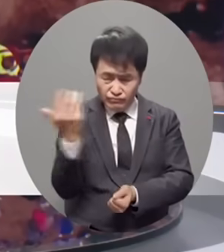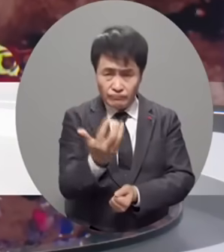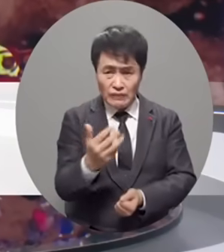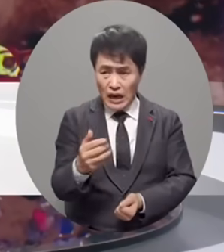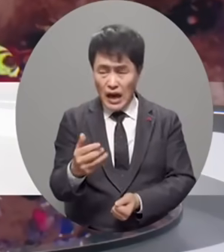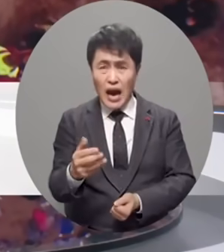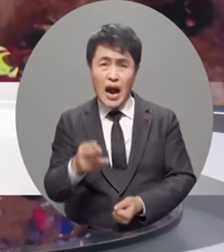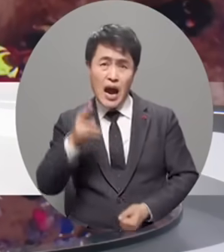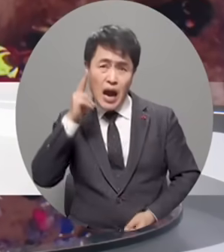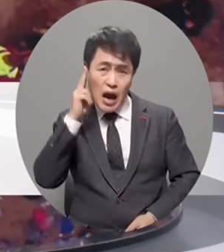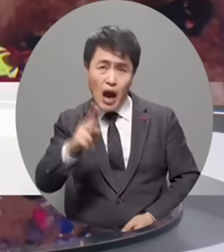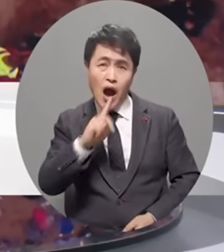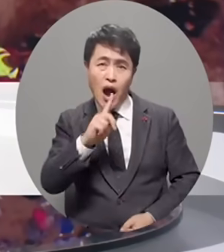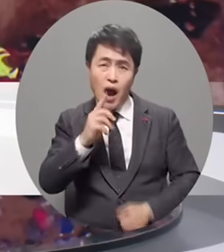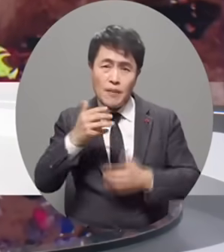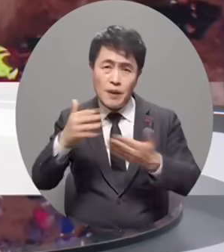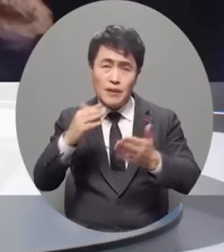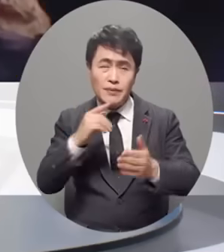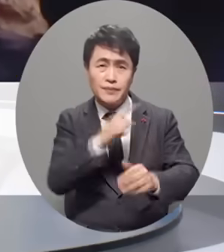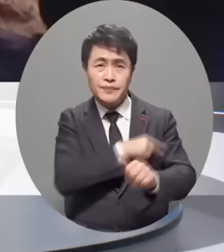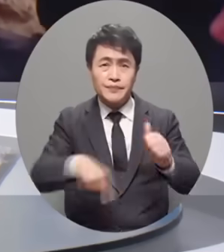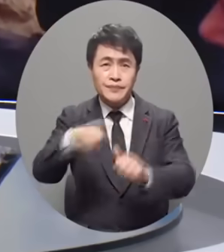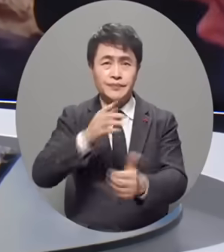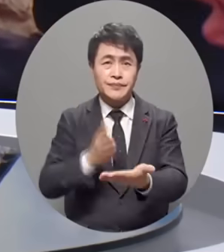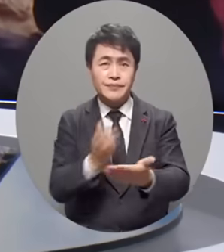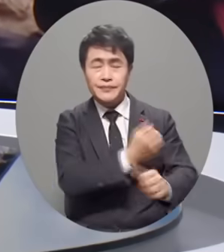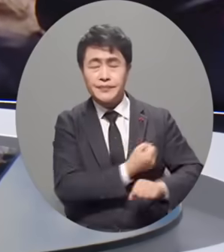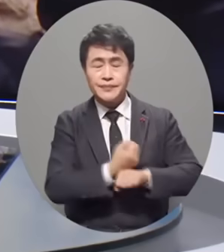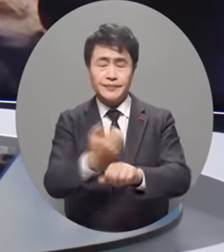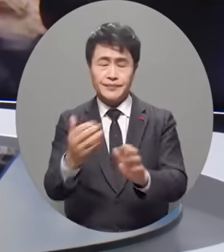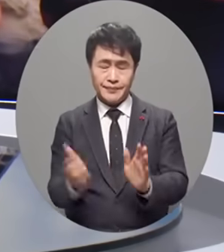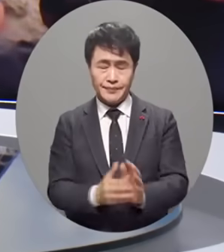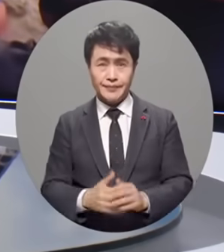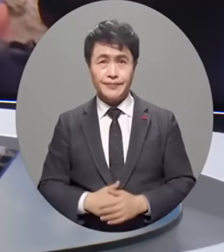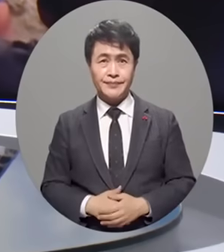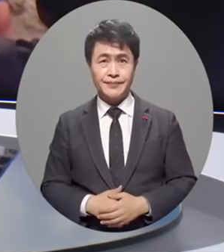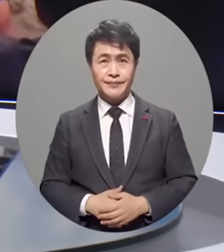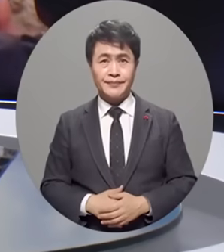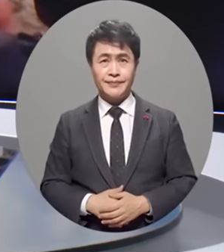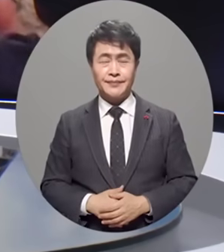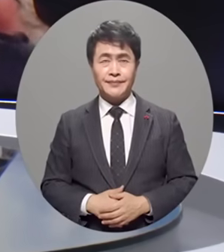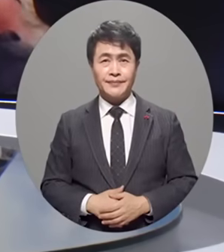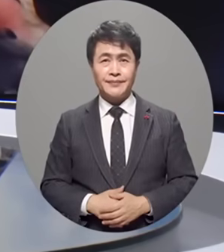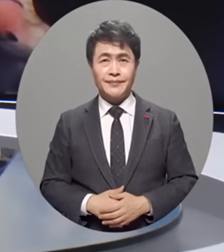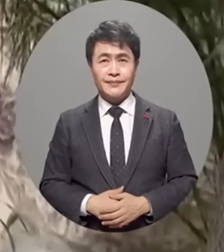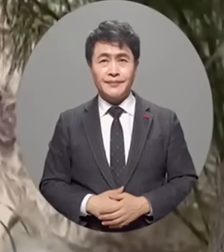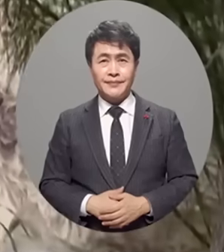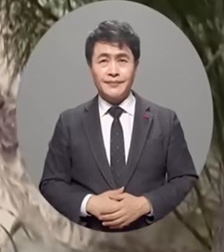거친 말을 쏟아내고 있습니다. 워싱턴에서 김수진 특파원이 취재했습니다.